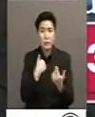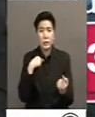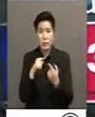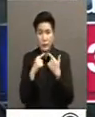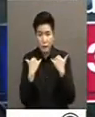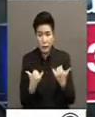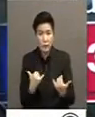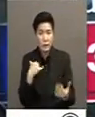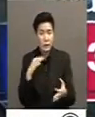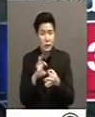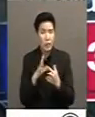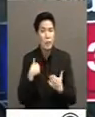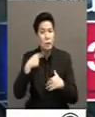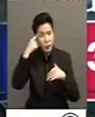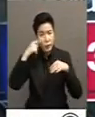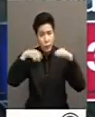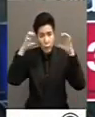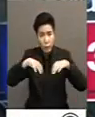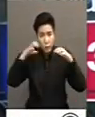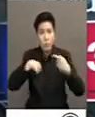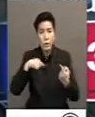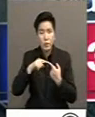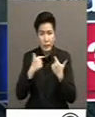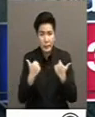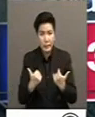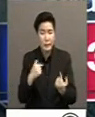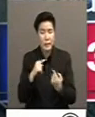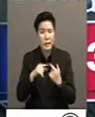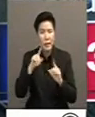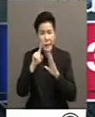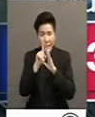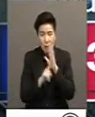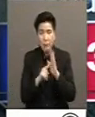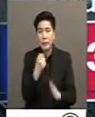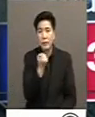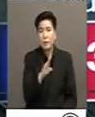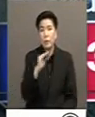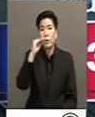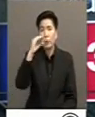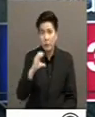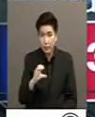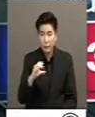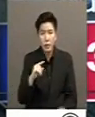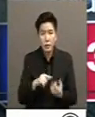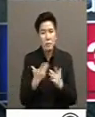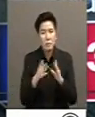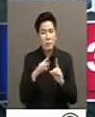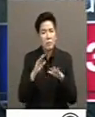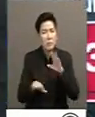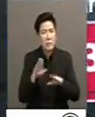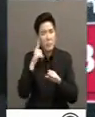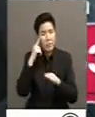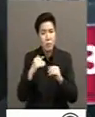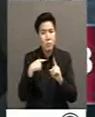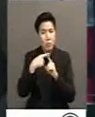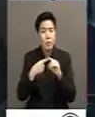วันพรุ่งนี้ครับฝนร้อยละ20ของพื้นที่ส่วนอุณหภูมินั้นต่ำสุดจะอยู่ที่24องศาเซลเซียสถือว่าขยับสูงขึ้นมานะครับต